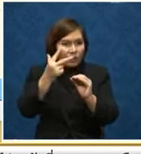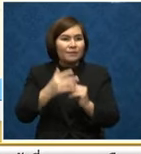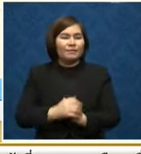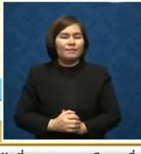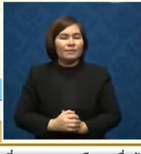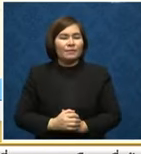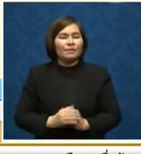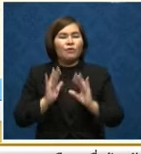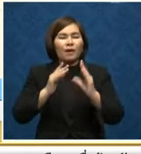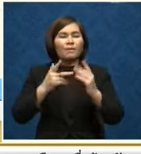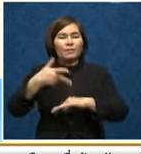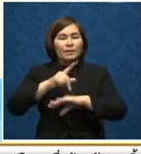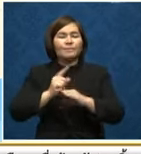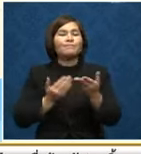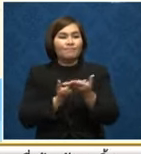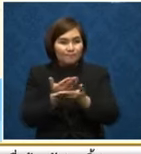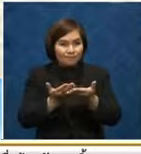ครับ